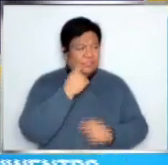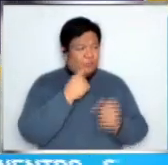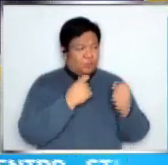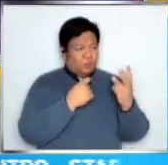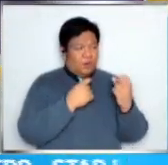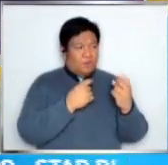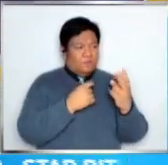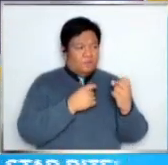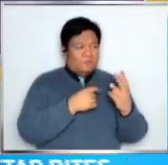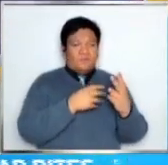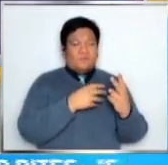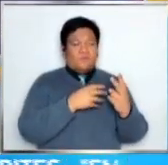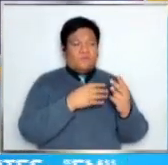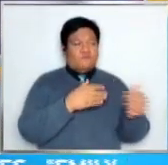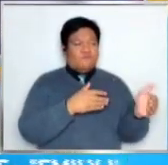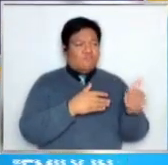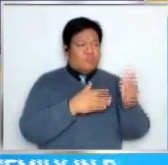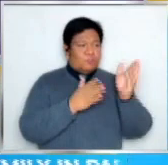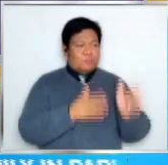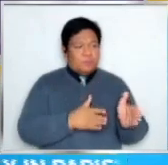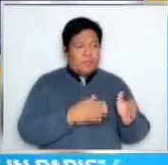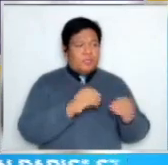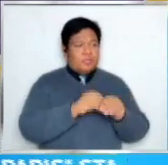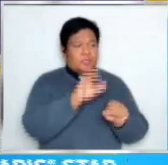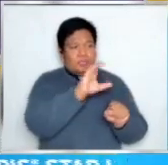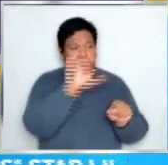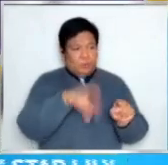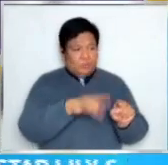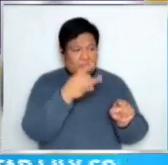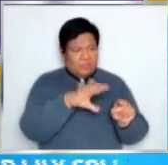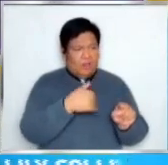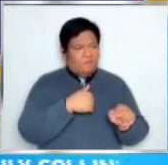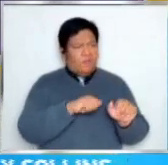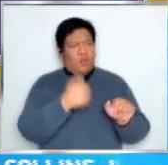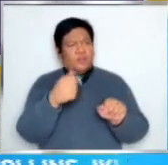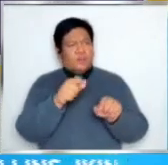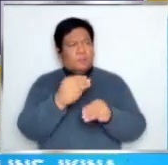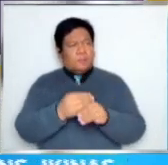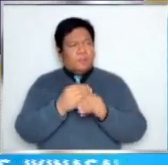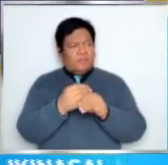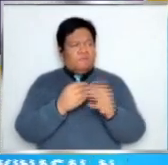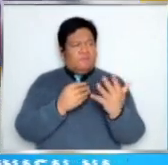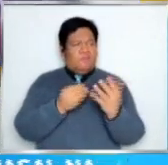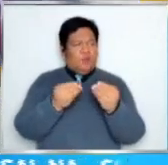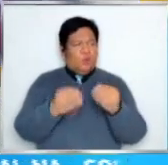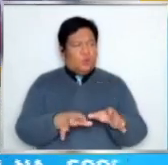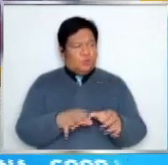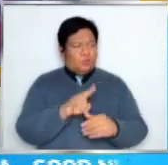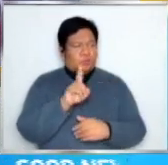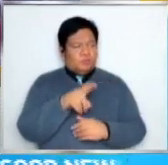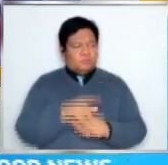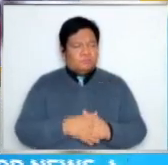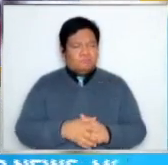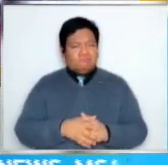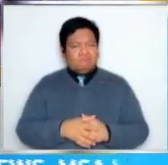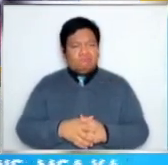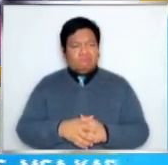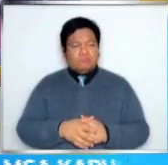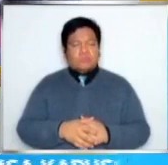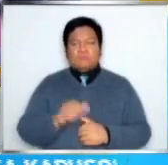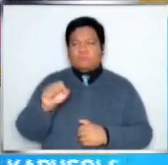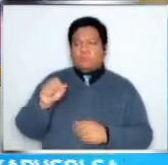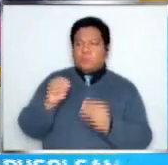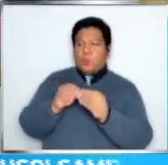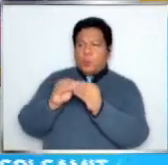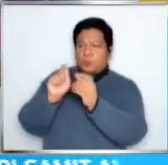kasing na-reporting sa amin sa Masbate, meron daw 5 nawawala. O, tinutukoy pa po natin yung detalya na yan,